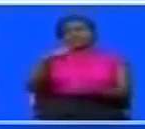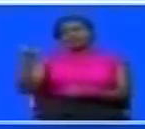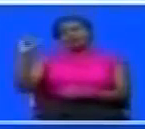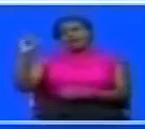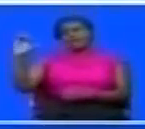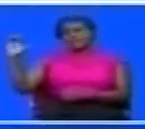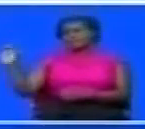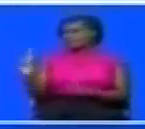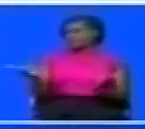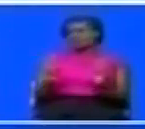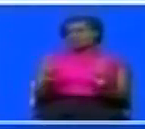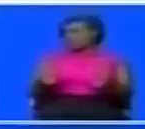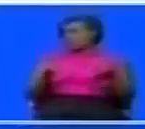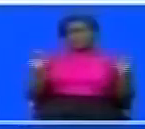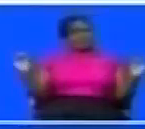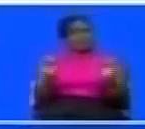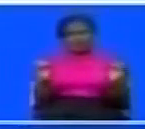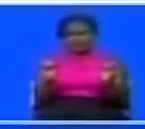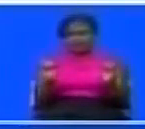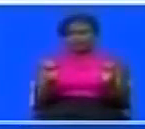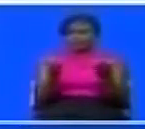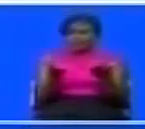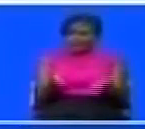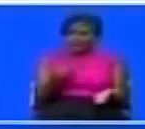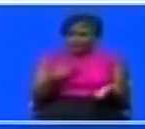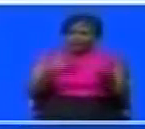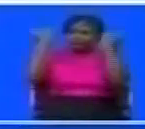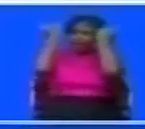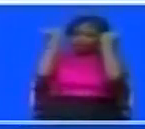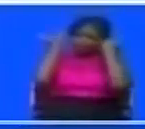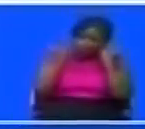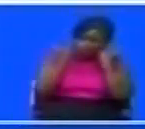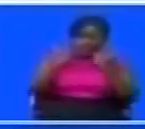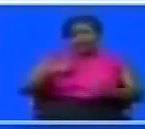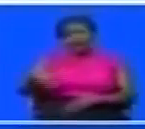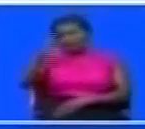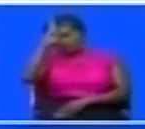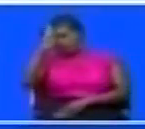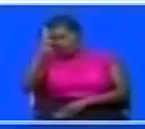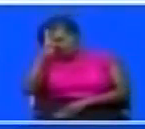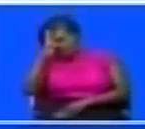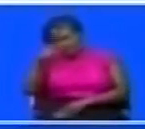ICC. Tusingoje huko. Hapa tuna mahakama, tuna polisi.